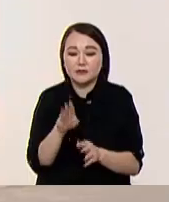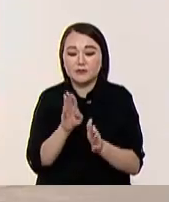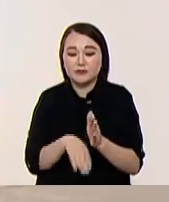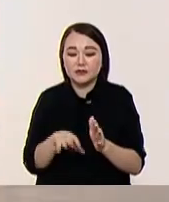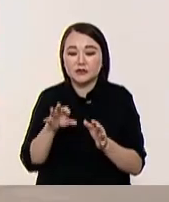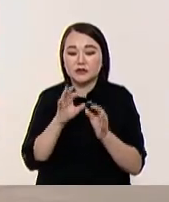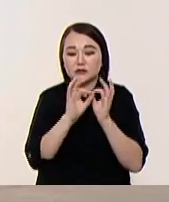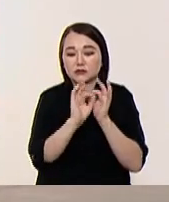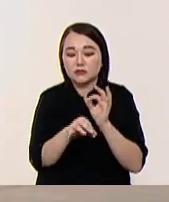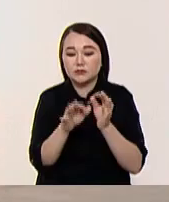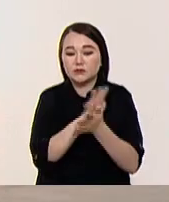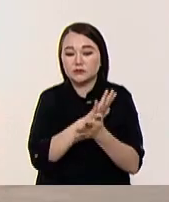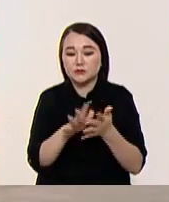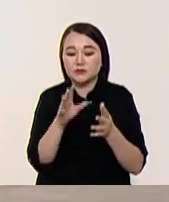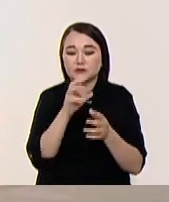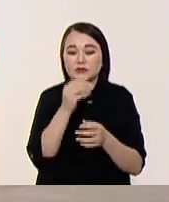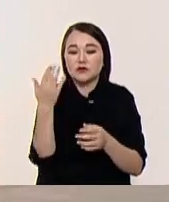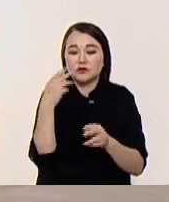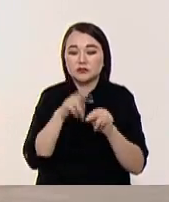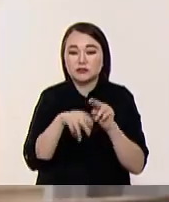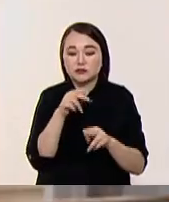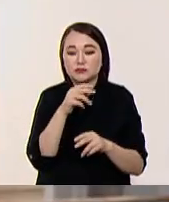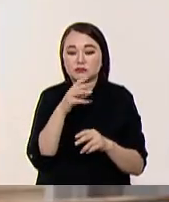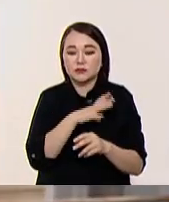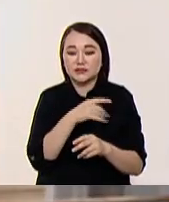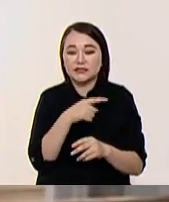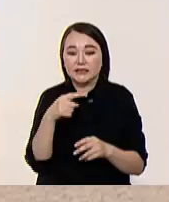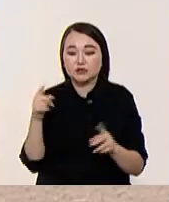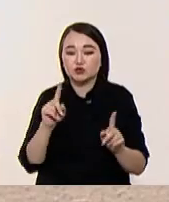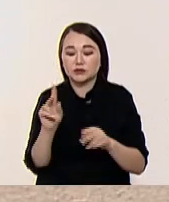безвозмездно устранить недостатки, допущенные при строительстве жилого дома.